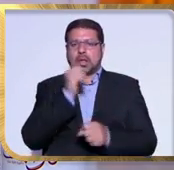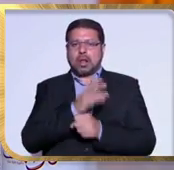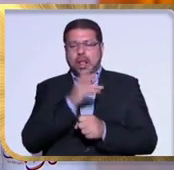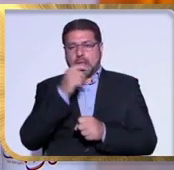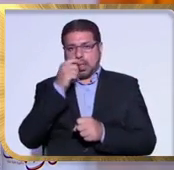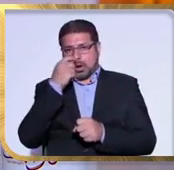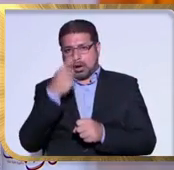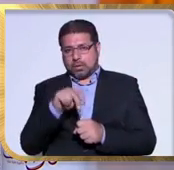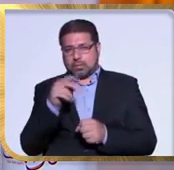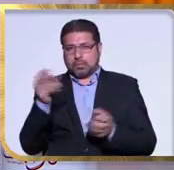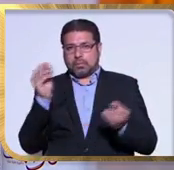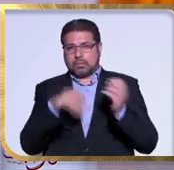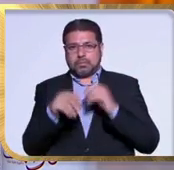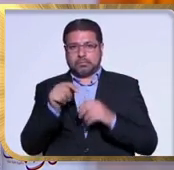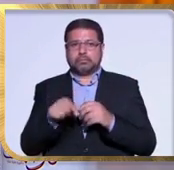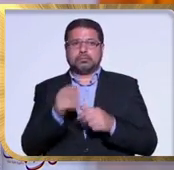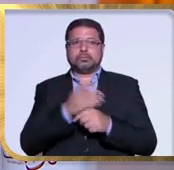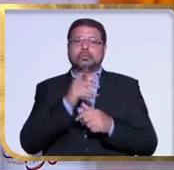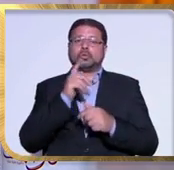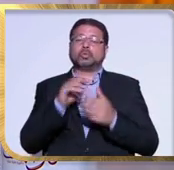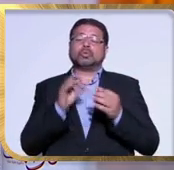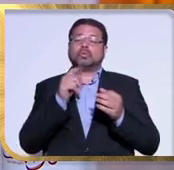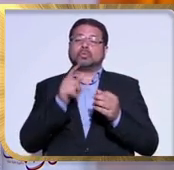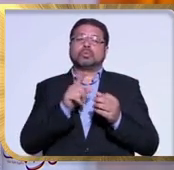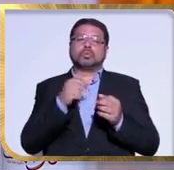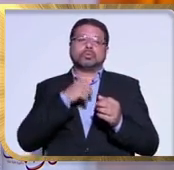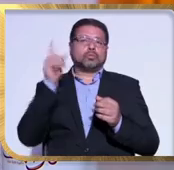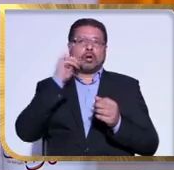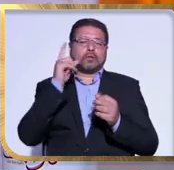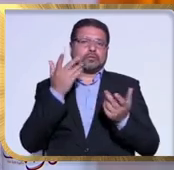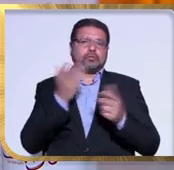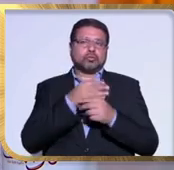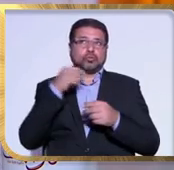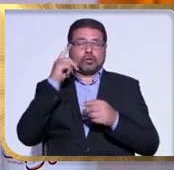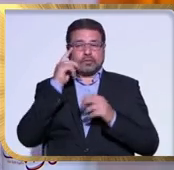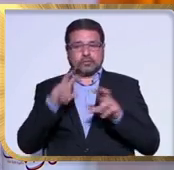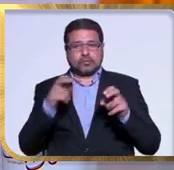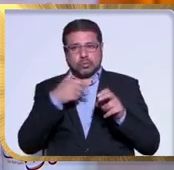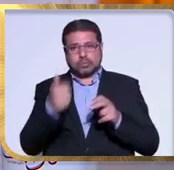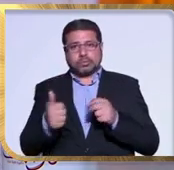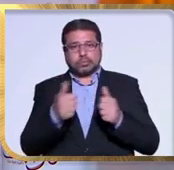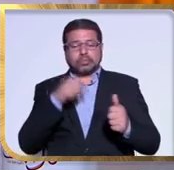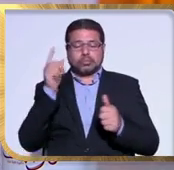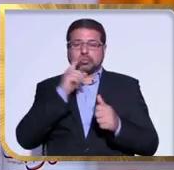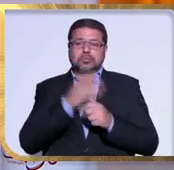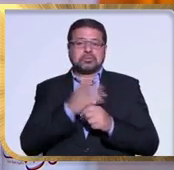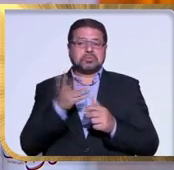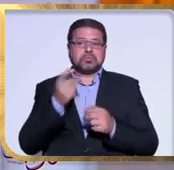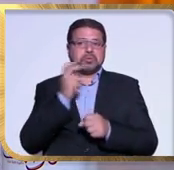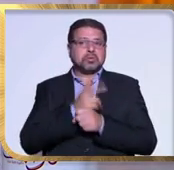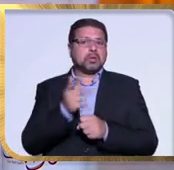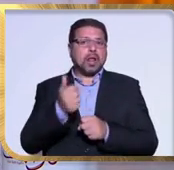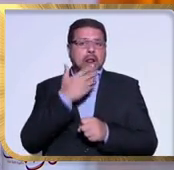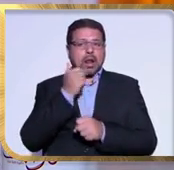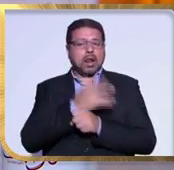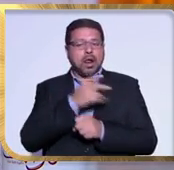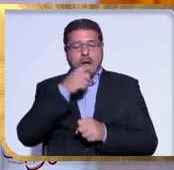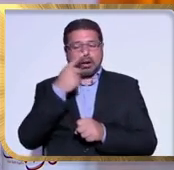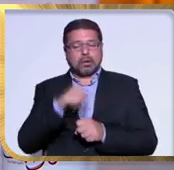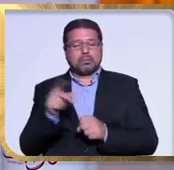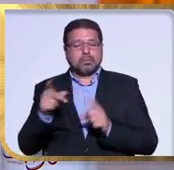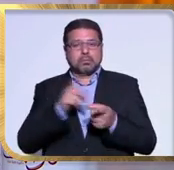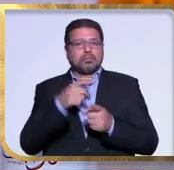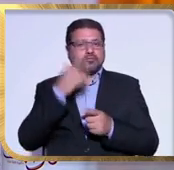المال الحلال والمال الحرام ولا وانا لا اعرف حتى ما اقدرش اميز منين مصدر الحلال ومنين